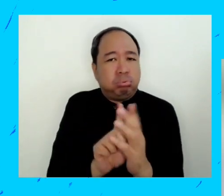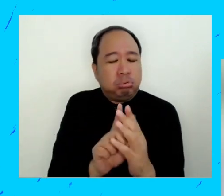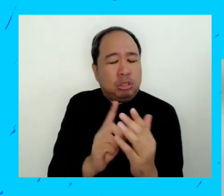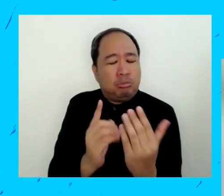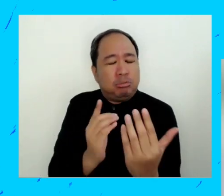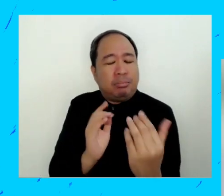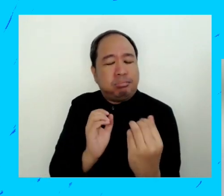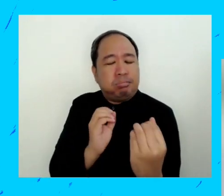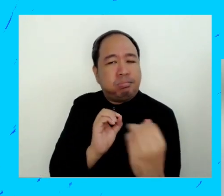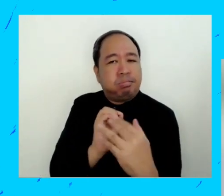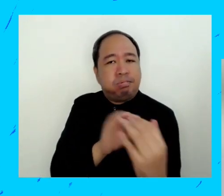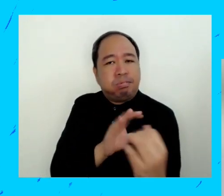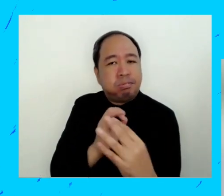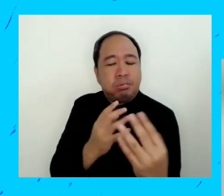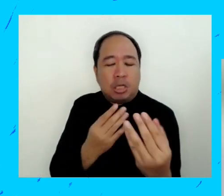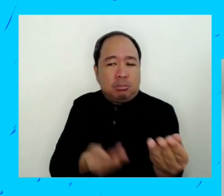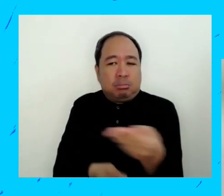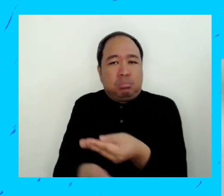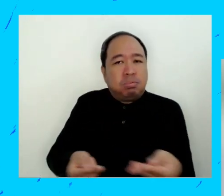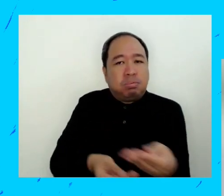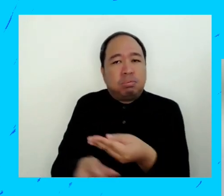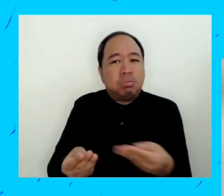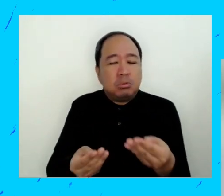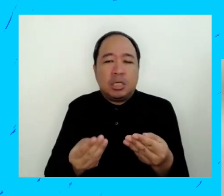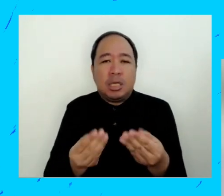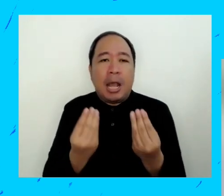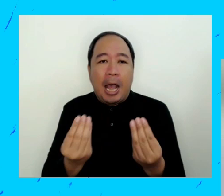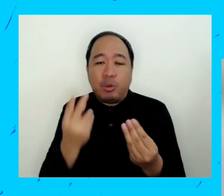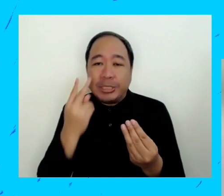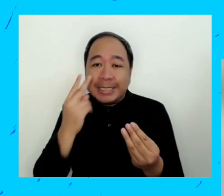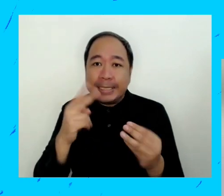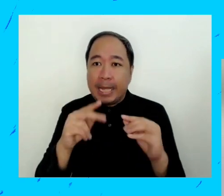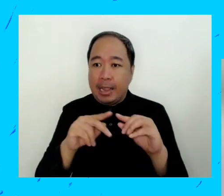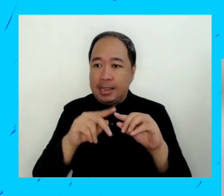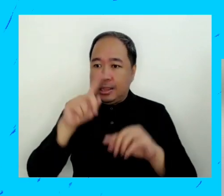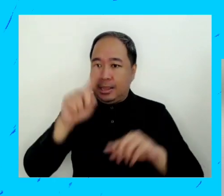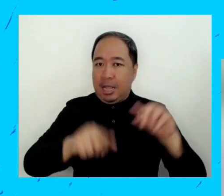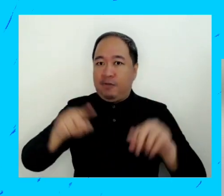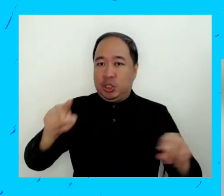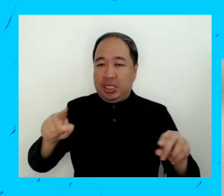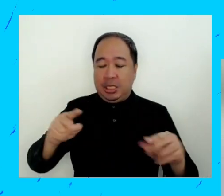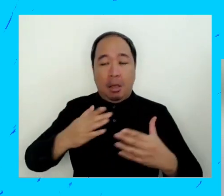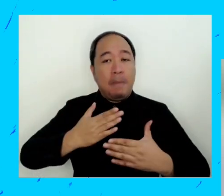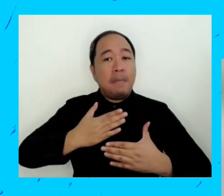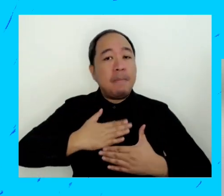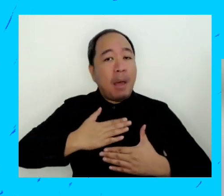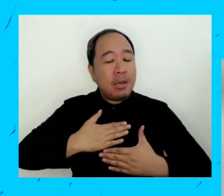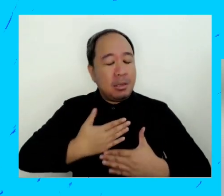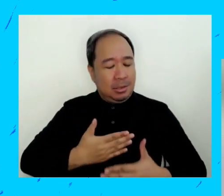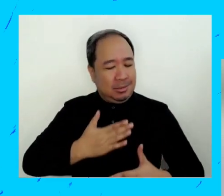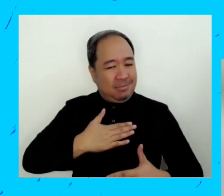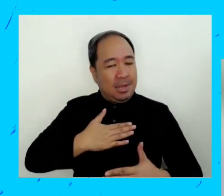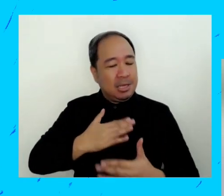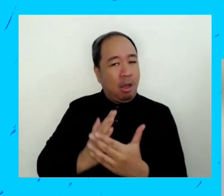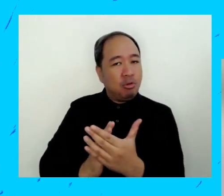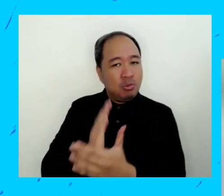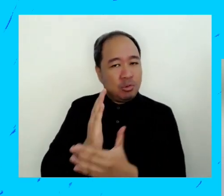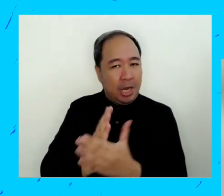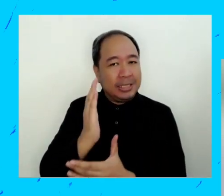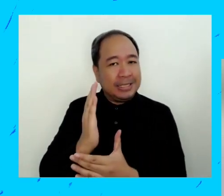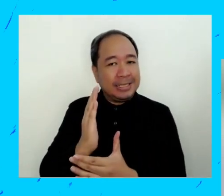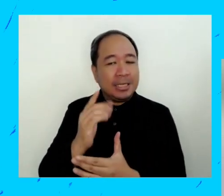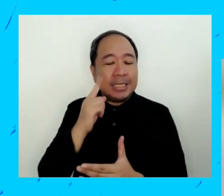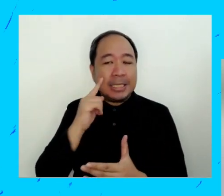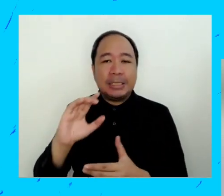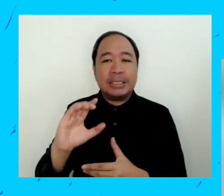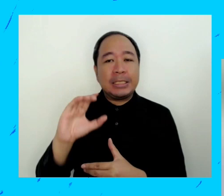corps, comment j'ai interagi avec les autres, et de reconnaître nos propres. Donc,